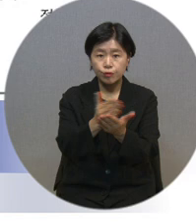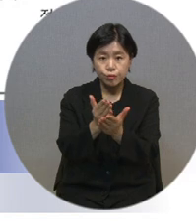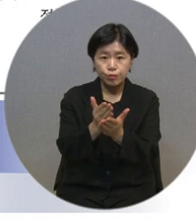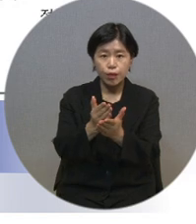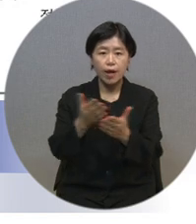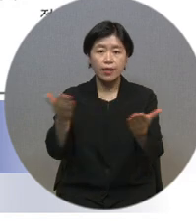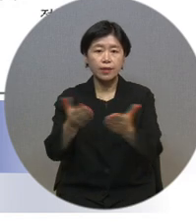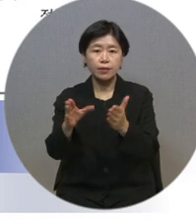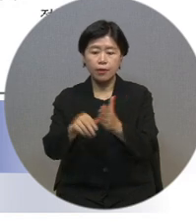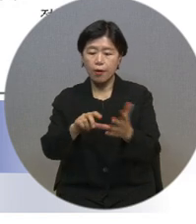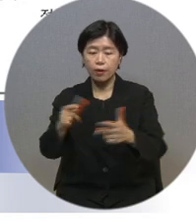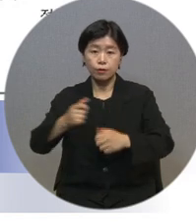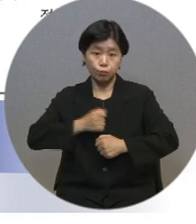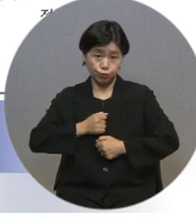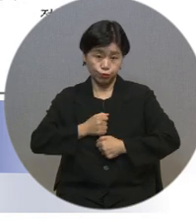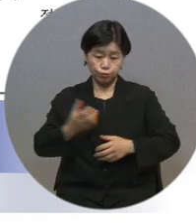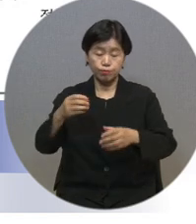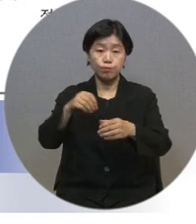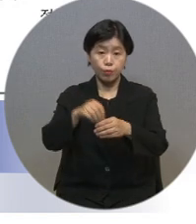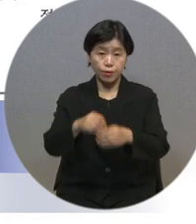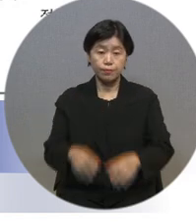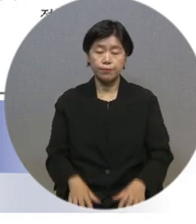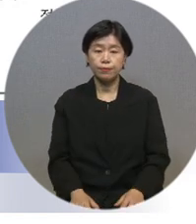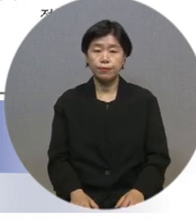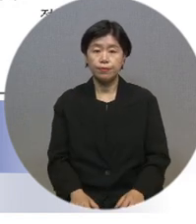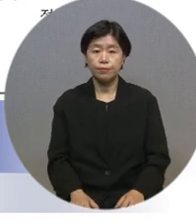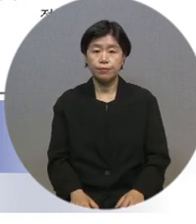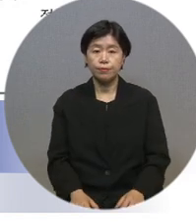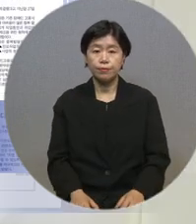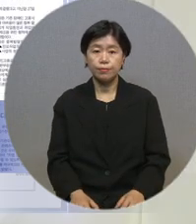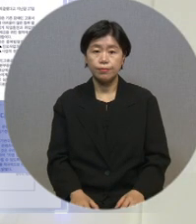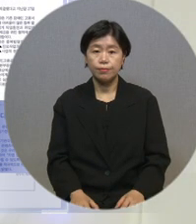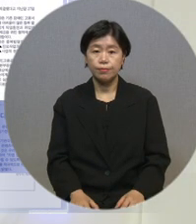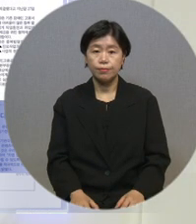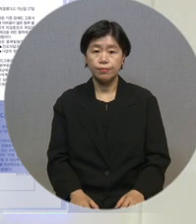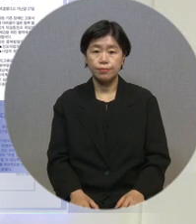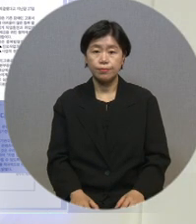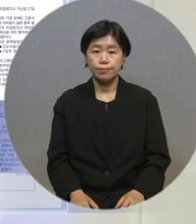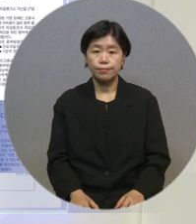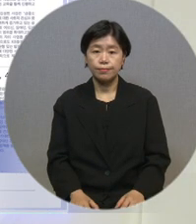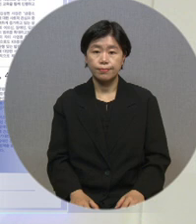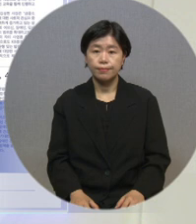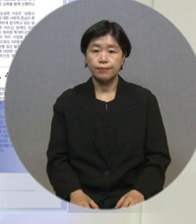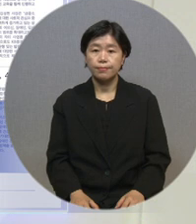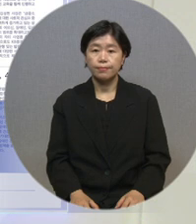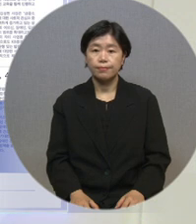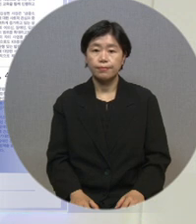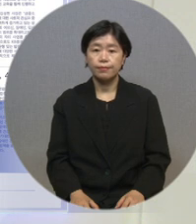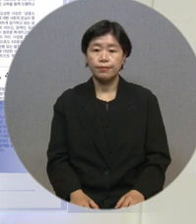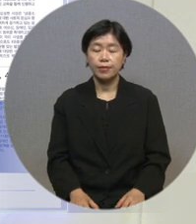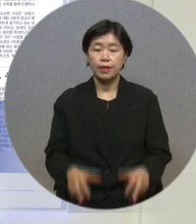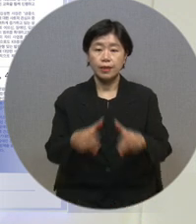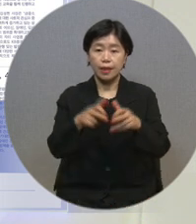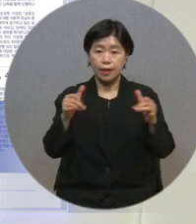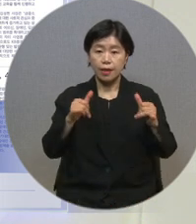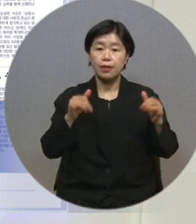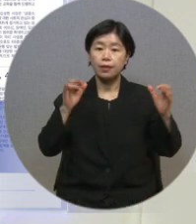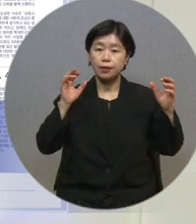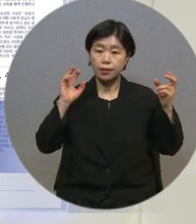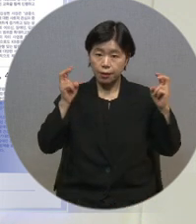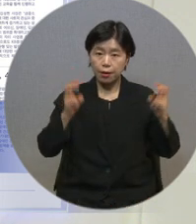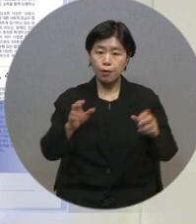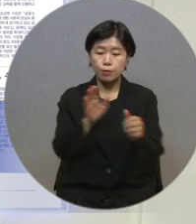시 주의할점 등이 포함될 예정입니다 장행 신문 면입니다 장행 기업